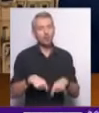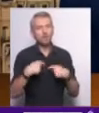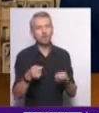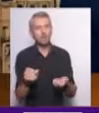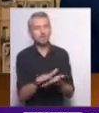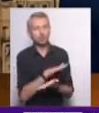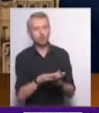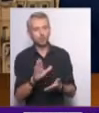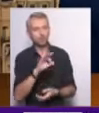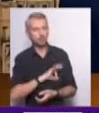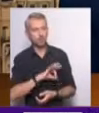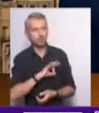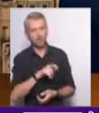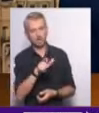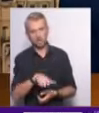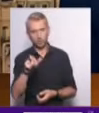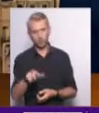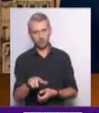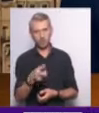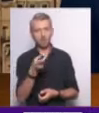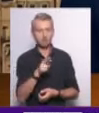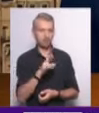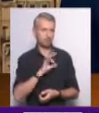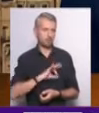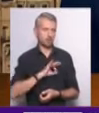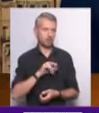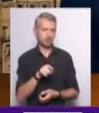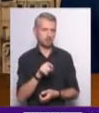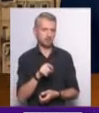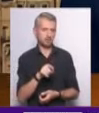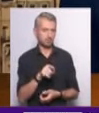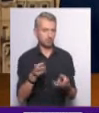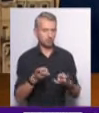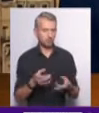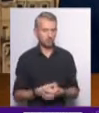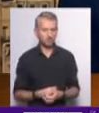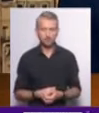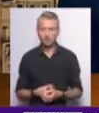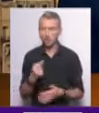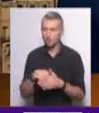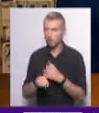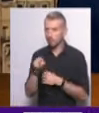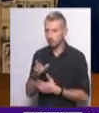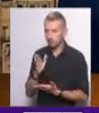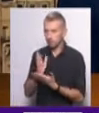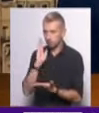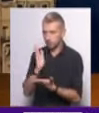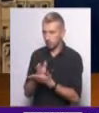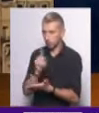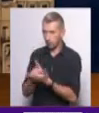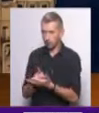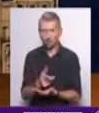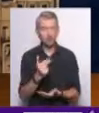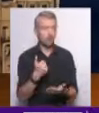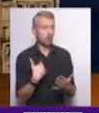безкоштовно в користування людям для експлуатації, скажімо так, відповідних потреб. Ну так, тому що це в цьому є пряма зобов'язання.